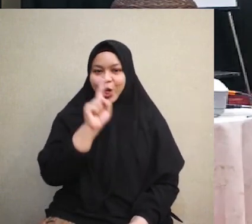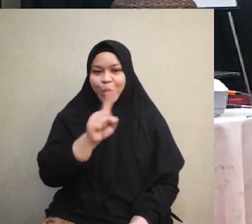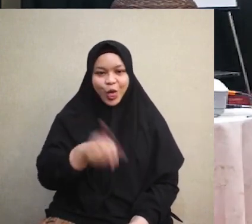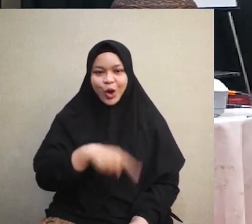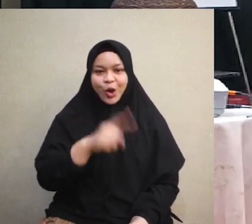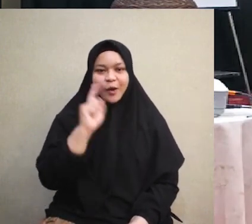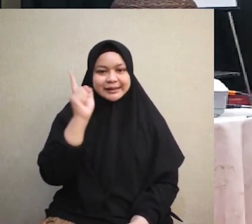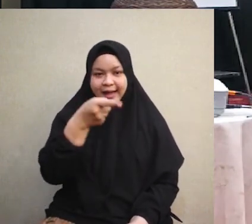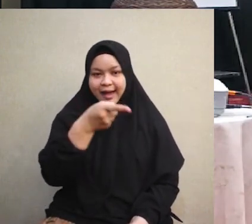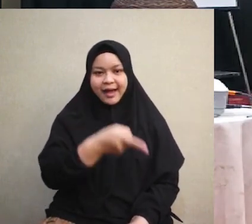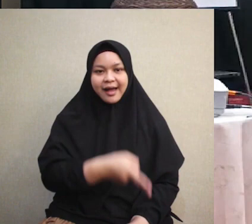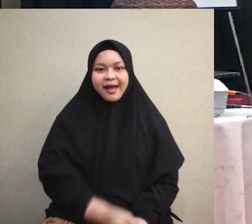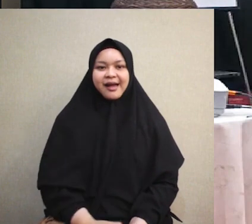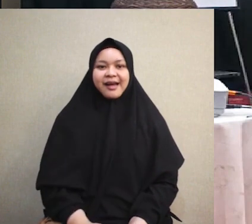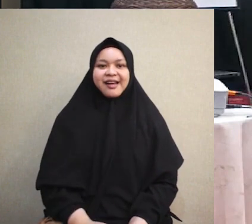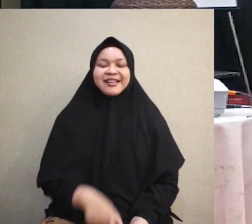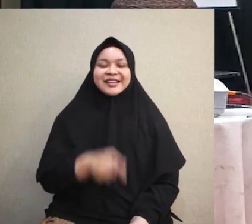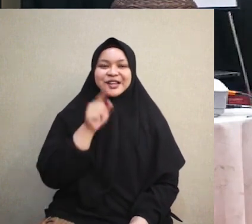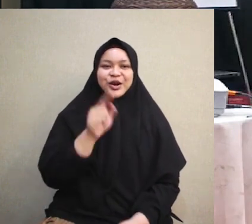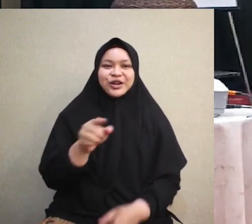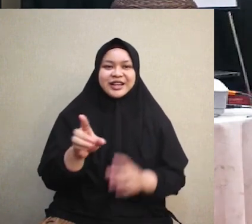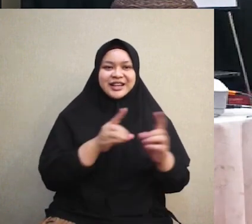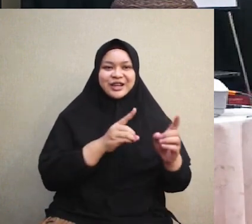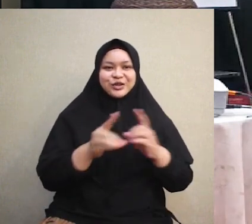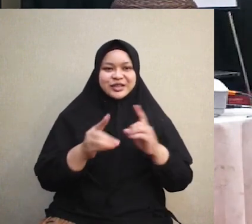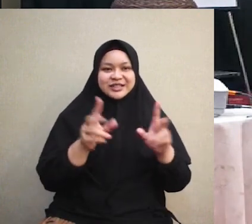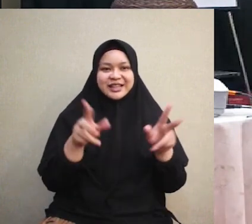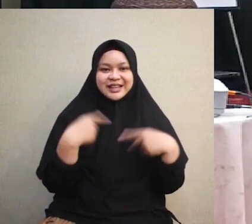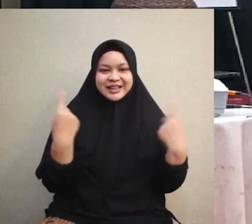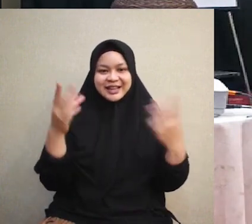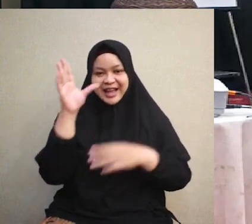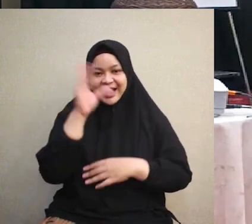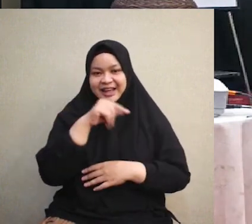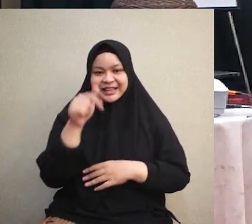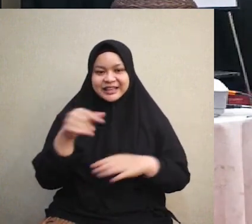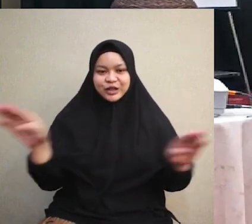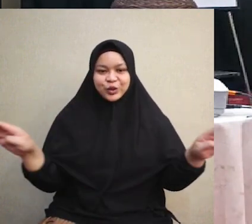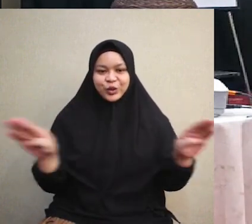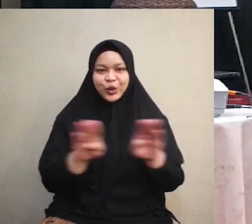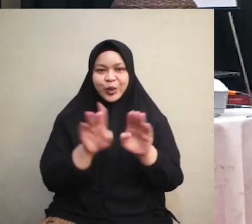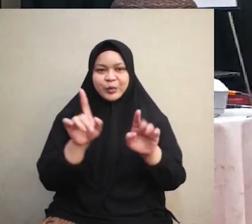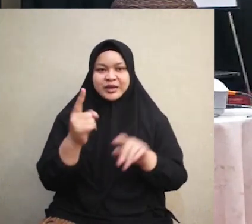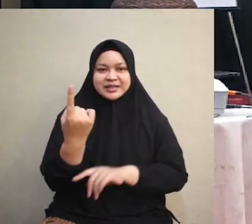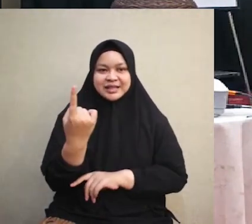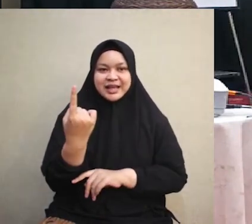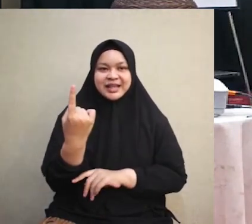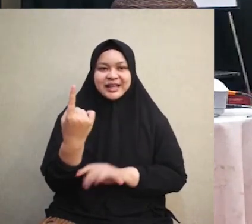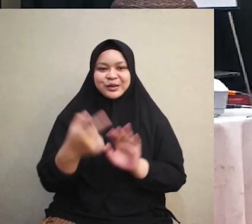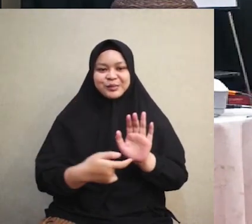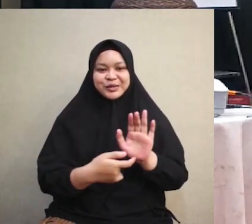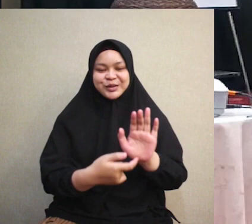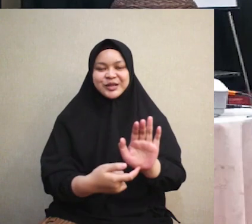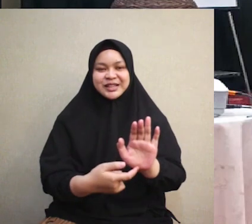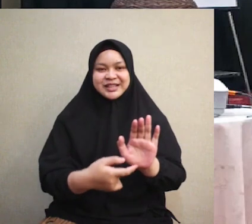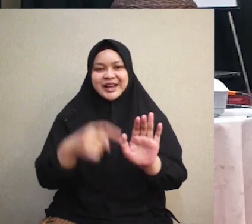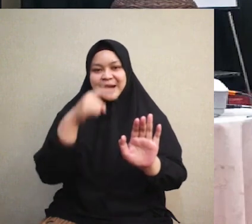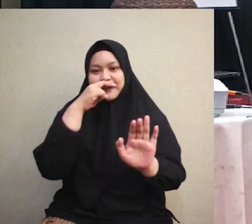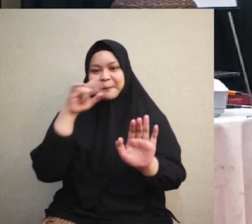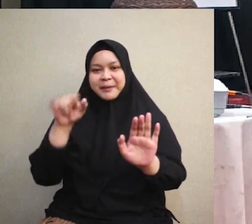itu saja untuk diskusi kita hari ini ya dan akan ditutup dengan satu performance